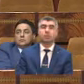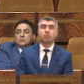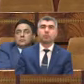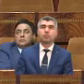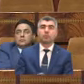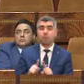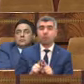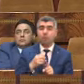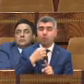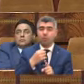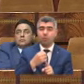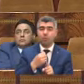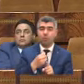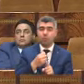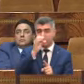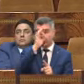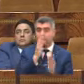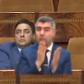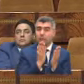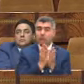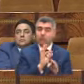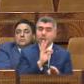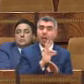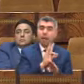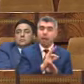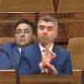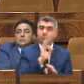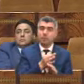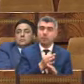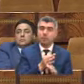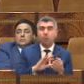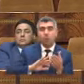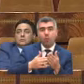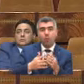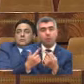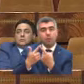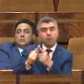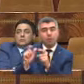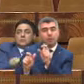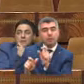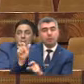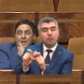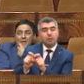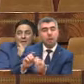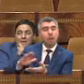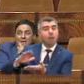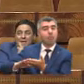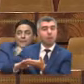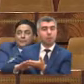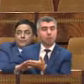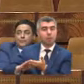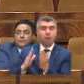واحد الباب ديال محو الاميه ثاني، واحد التعليم اولي ثاني ديال واحد الفئه من العمريه